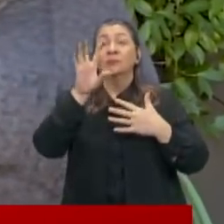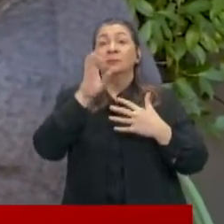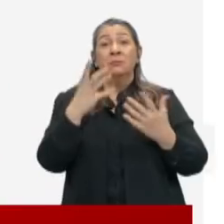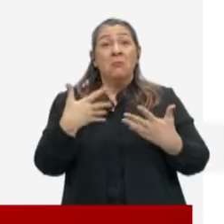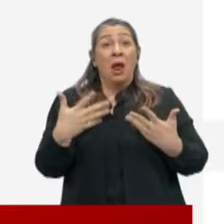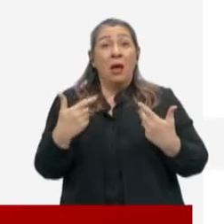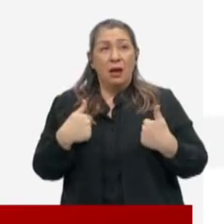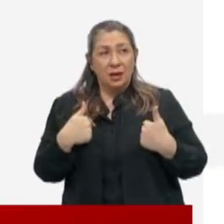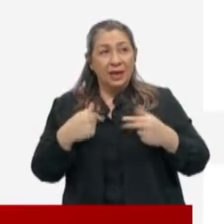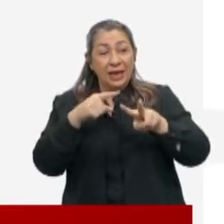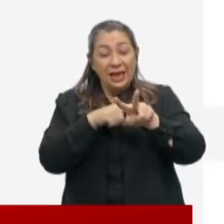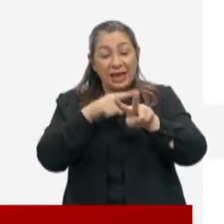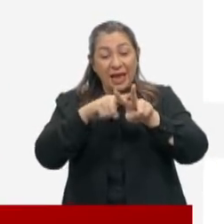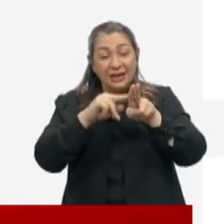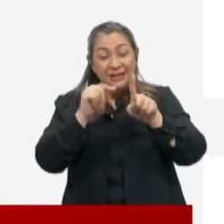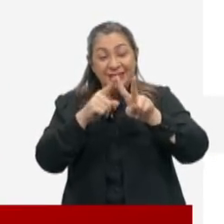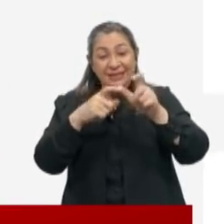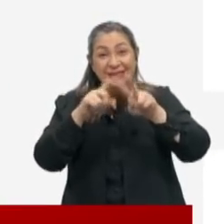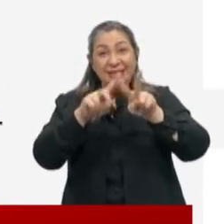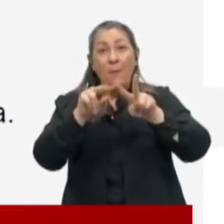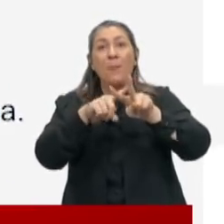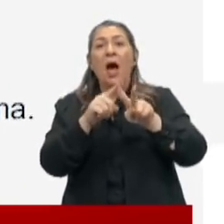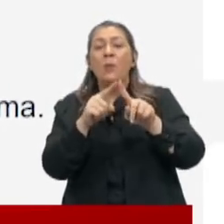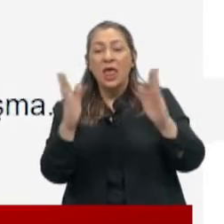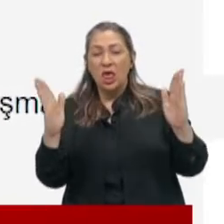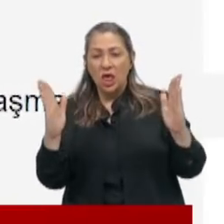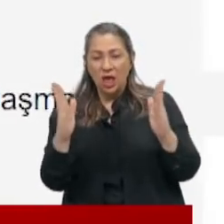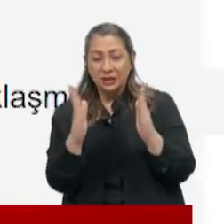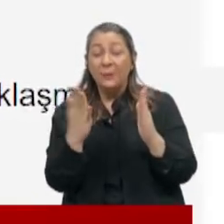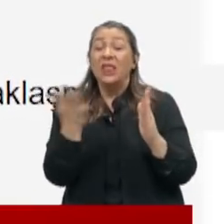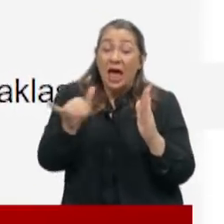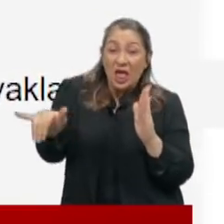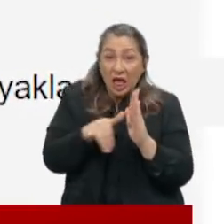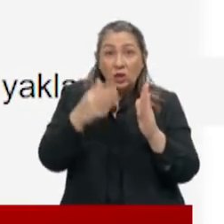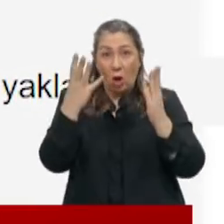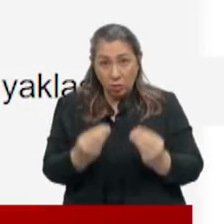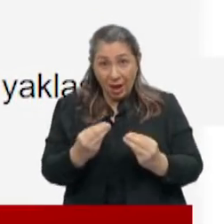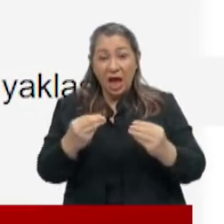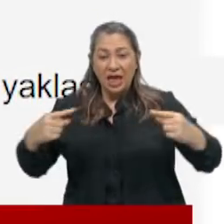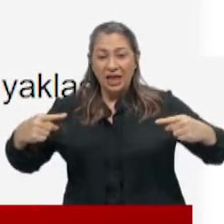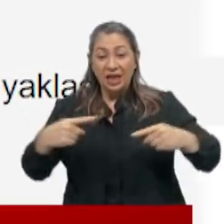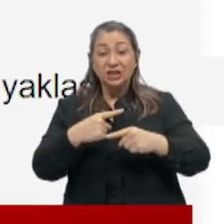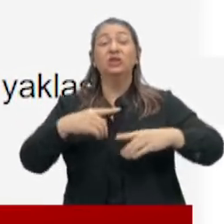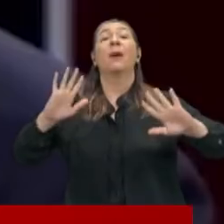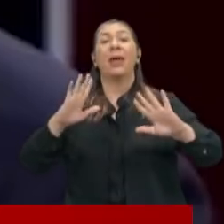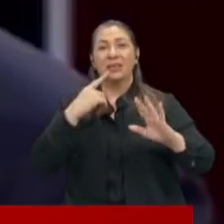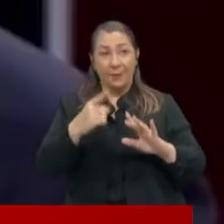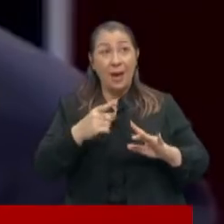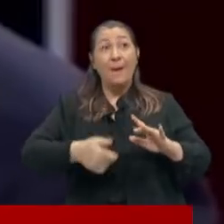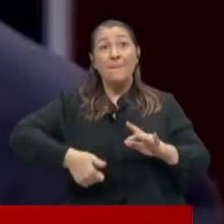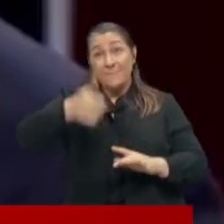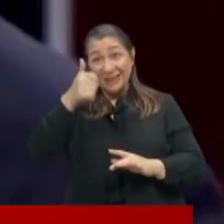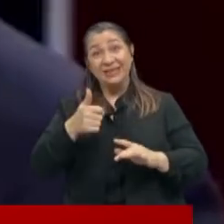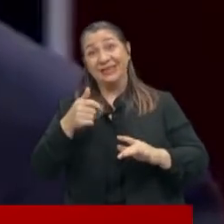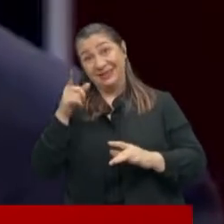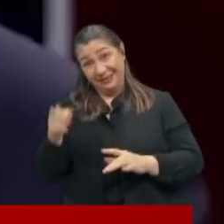merak ediyorum. Yakınsama, TDK'ya göre yakınlaşmaktan da yakın olma hali ama kesişmeme demek. Bakan Nebati'nin